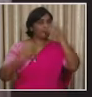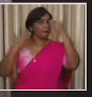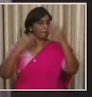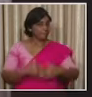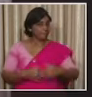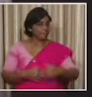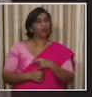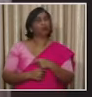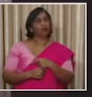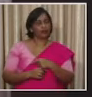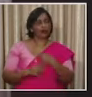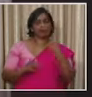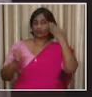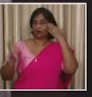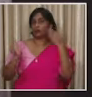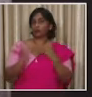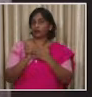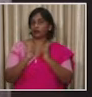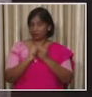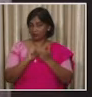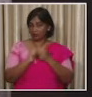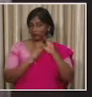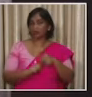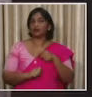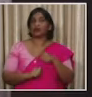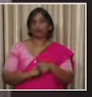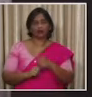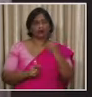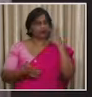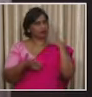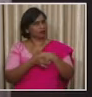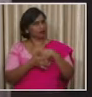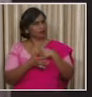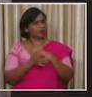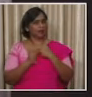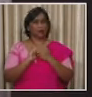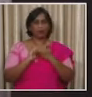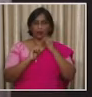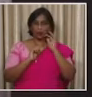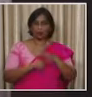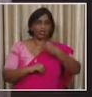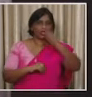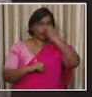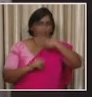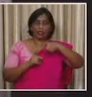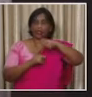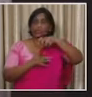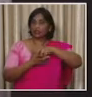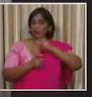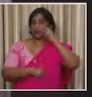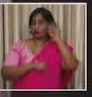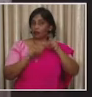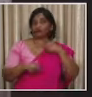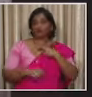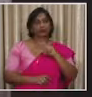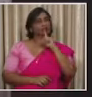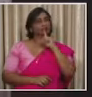බාධක කේන්ද්‍රීය ගැටළු වලින් අසහනයට පත්වෙච්ච මාතර දිස්ත්‍රික්කයේ ජනතාවට අපි